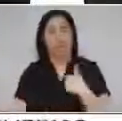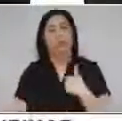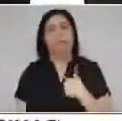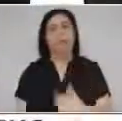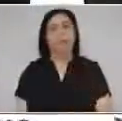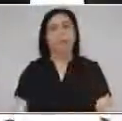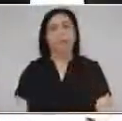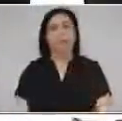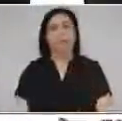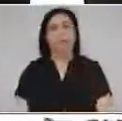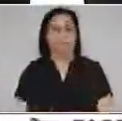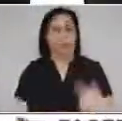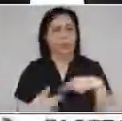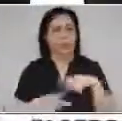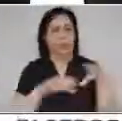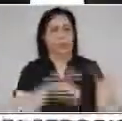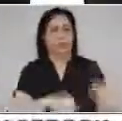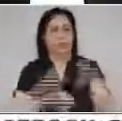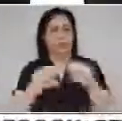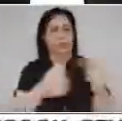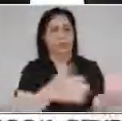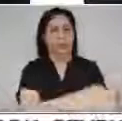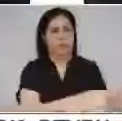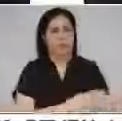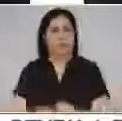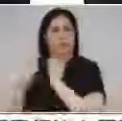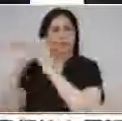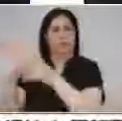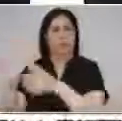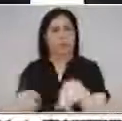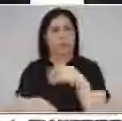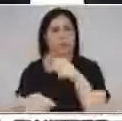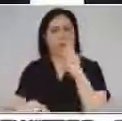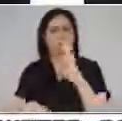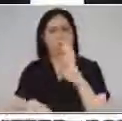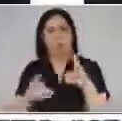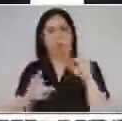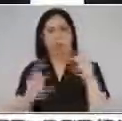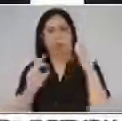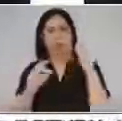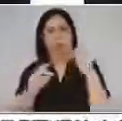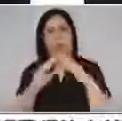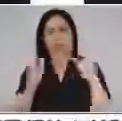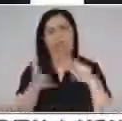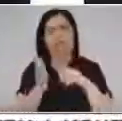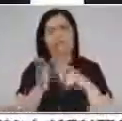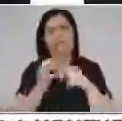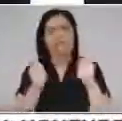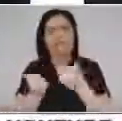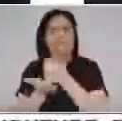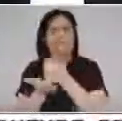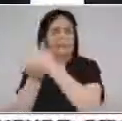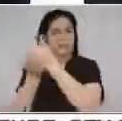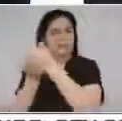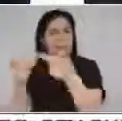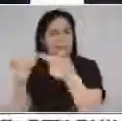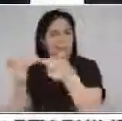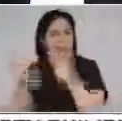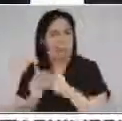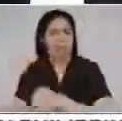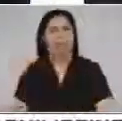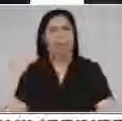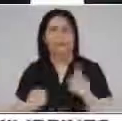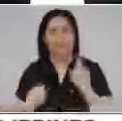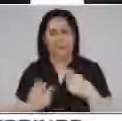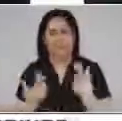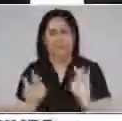kapitan, nadinig nyo na yung warning sa inyo. Okay. Yung mga batang naglalaro sa karsada, yung mga